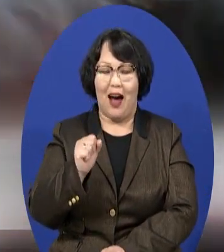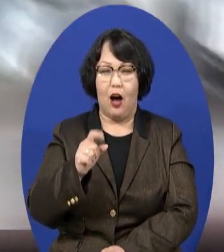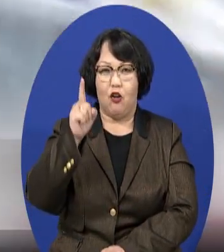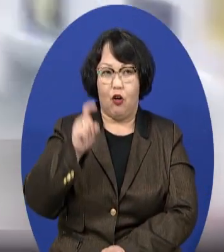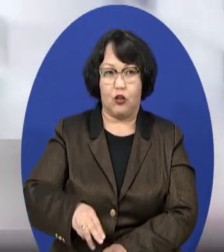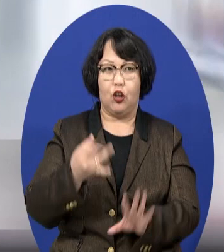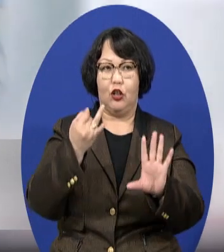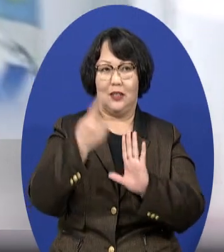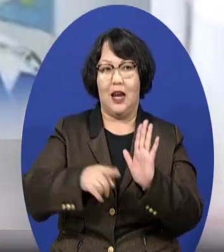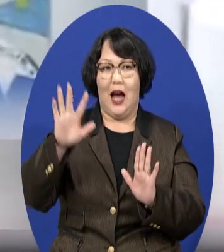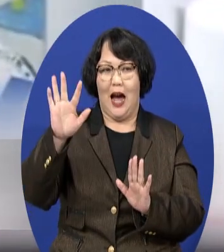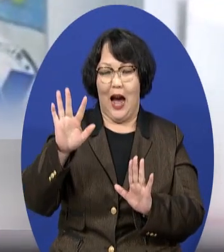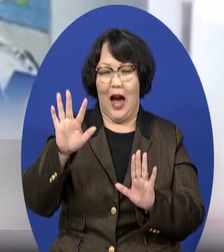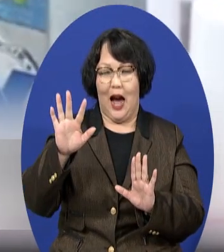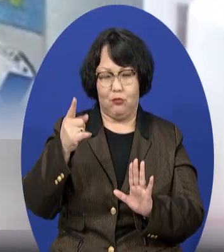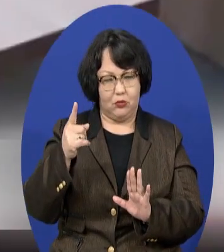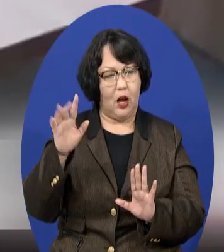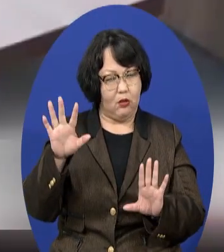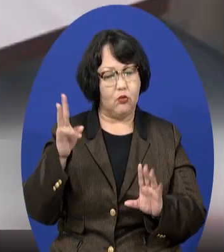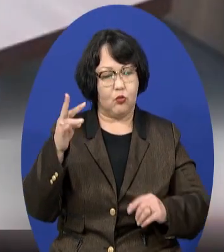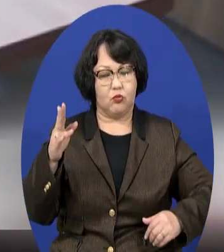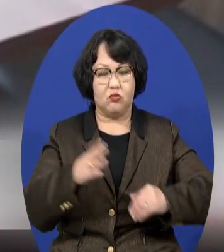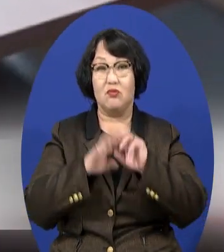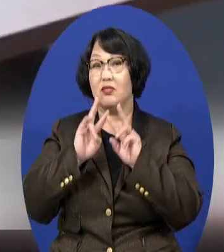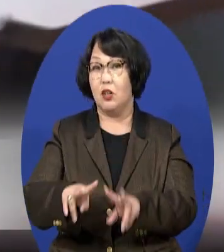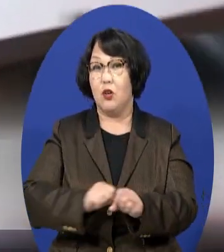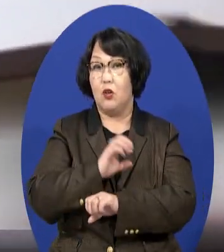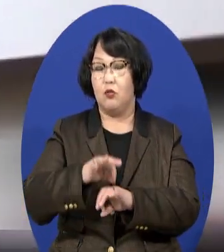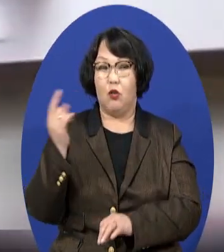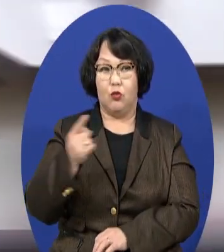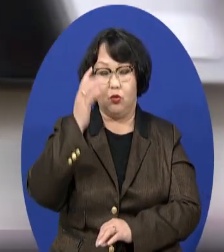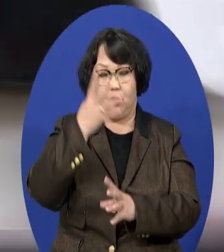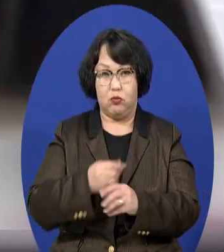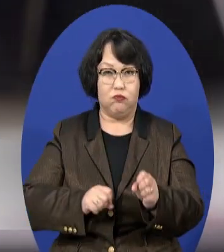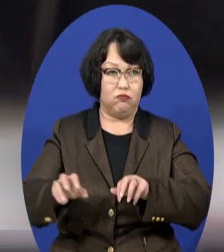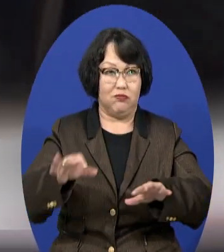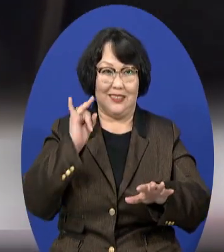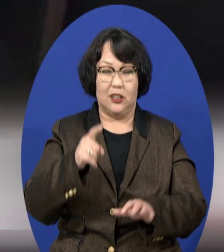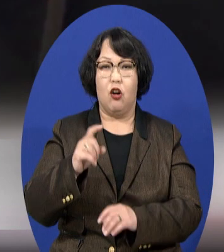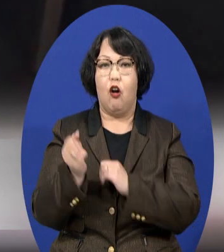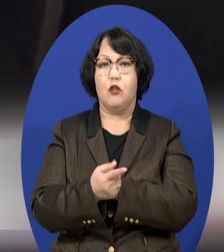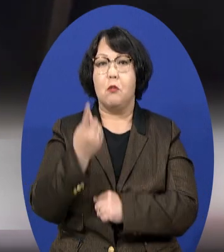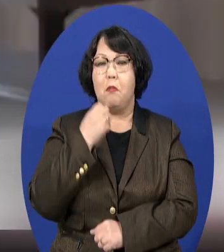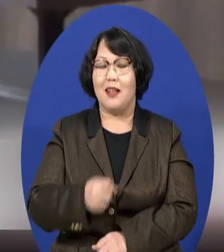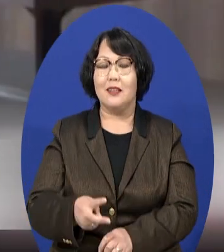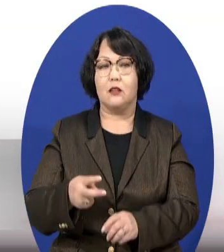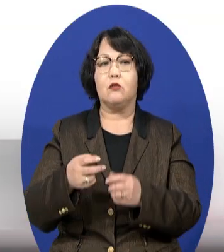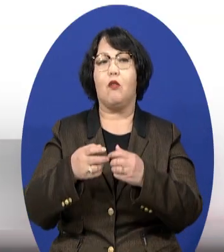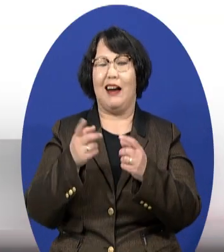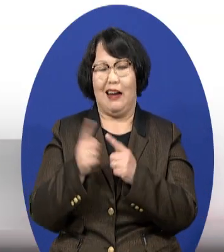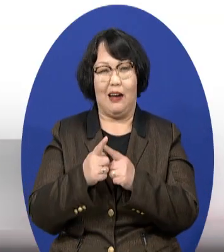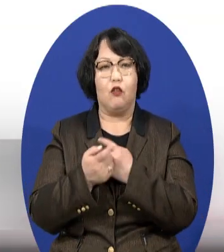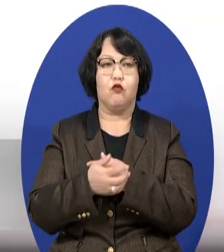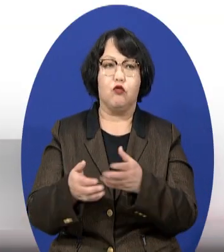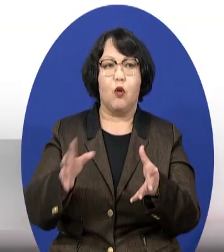сарын 11-ний хүртэл үргэлжлэх юм. Коронавирусны халдвар өндөртэй тооцогдож байсан мужуудад онц байдлыг энхүү цуцлсан ч зарим